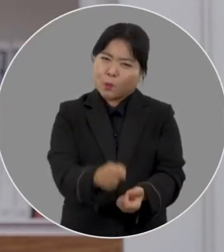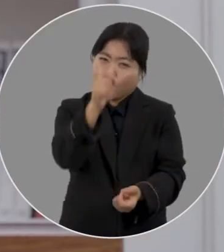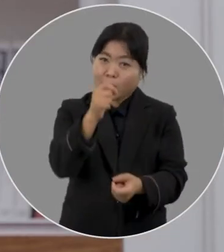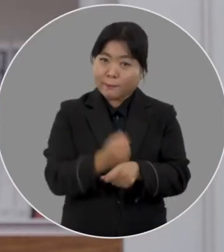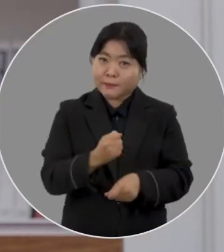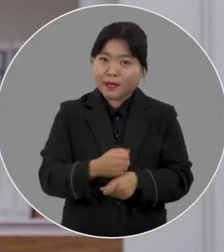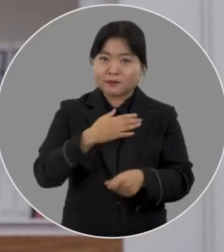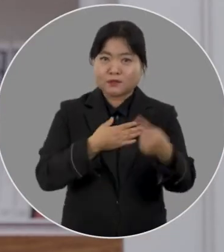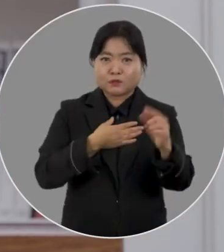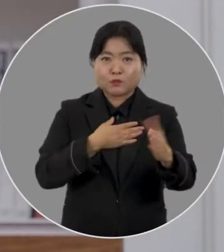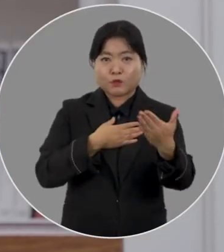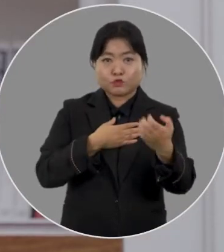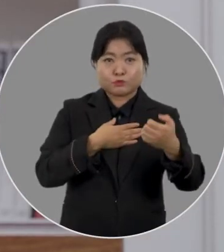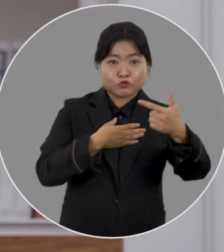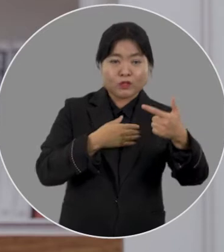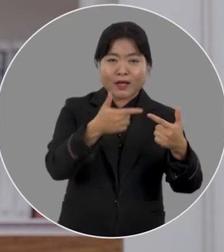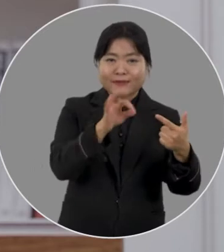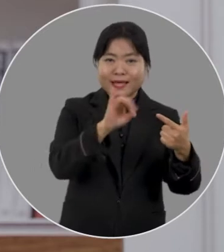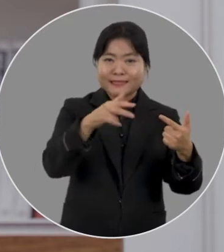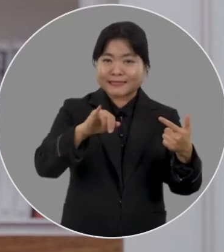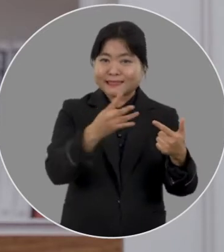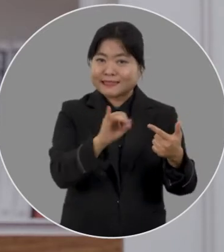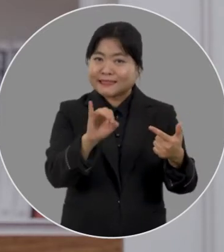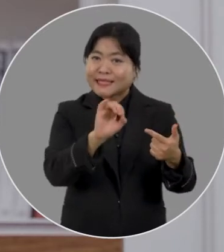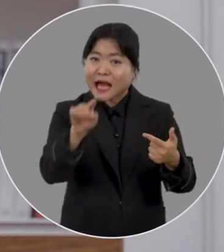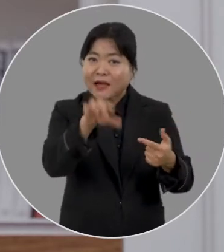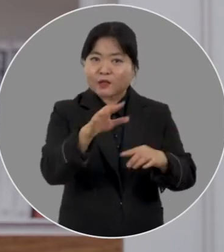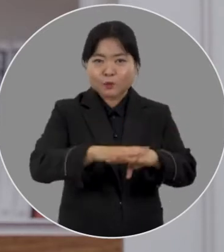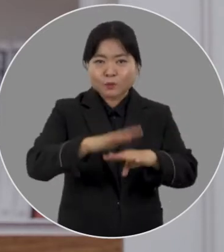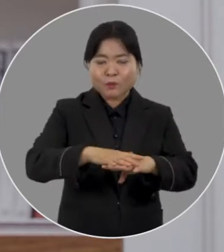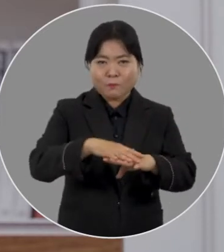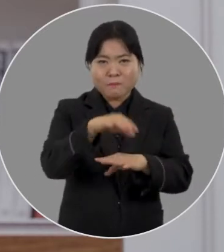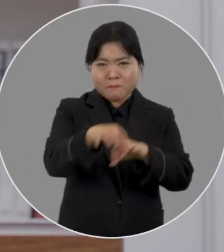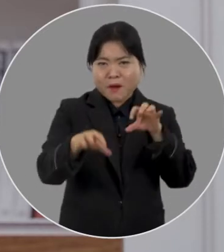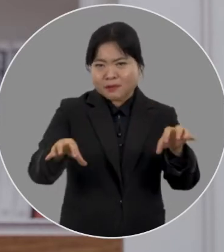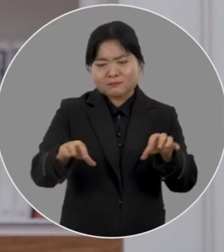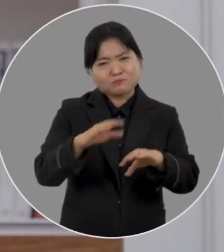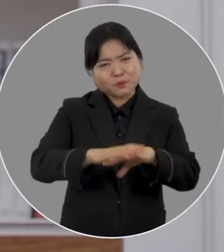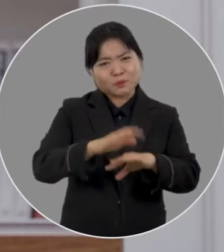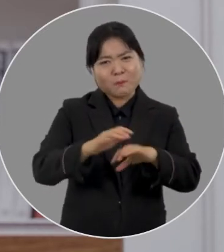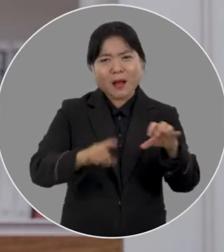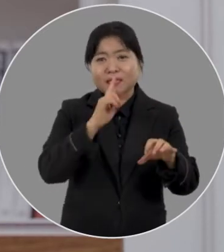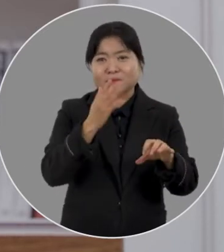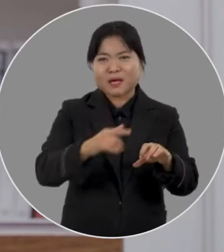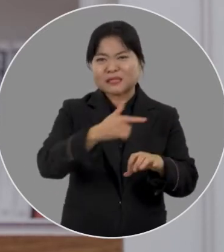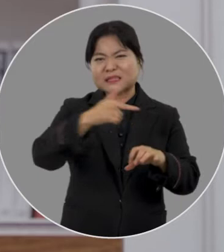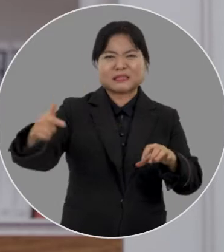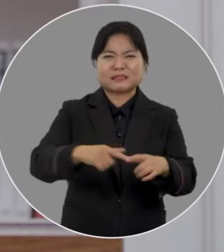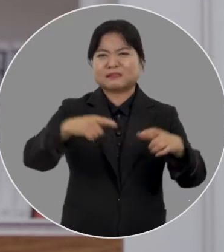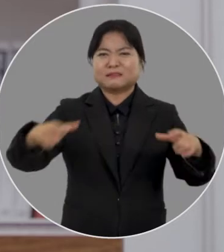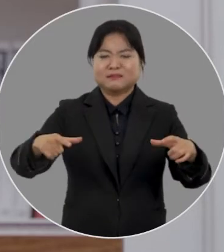저는 1996년에 나이지리아의 한 농촌 마을에서 농촌 마을이라고 하지만 굉장히 큰